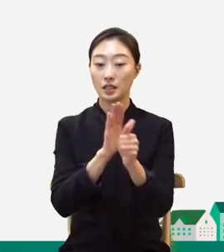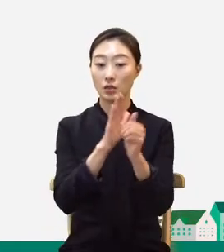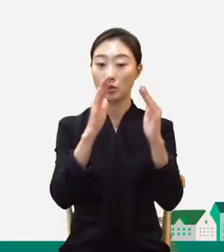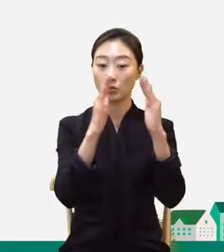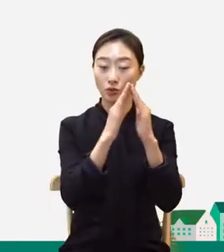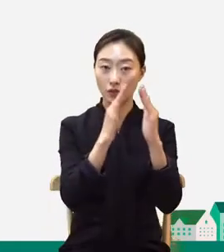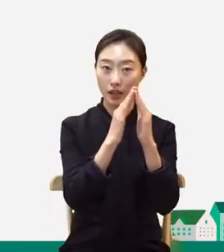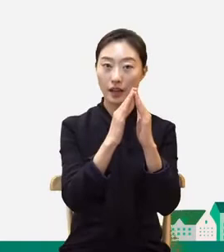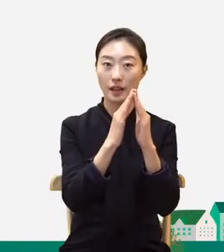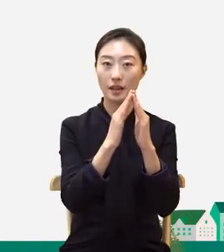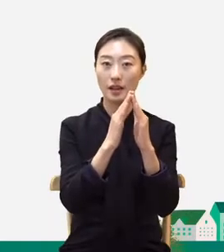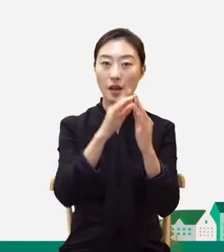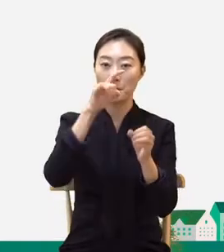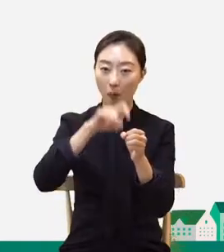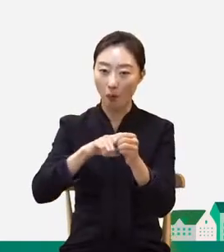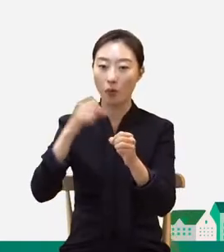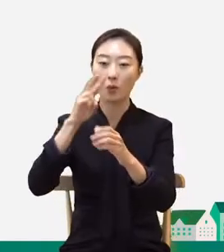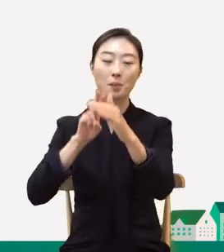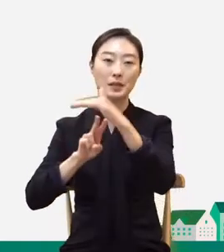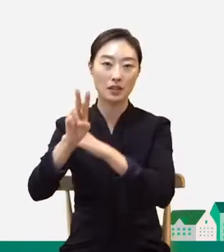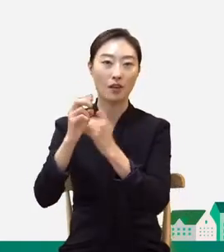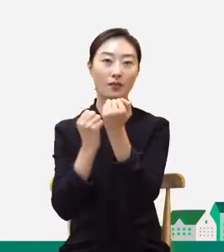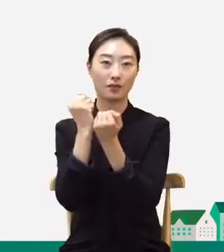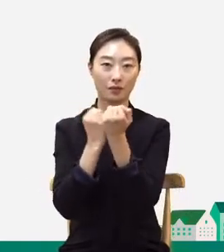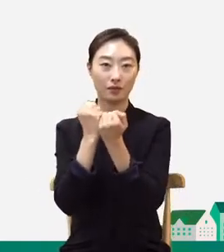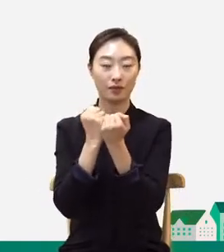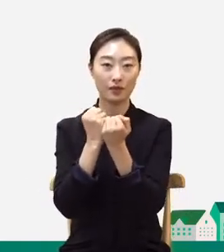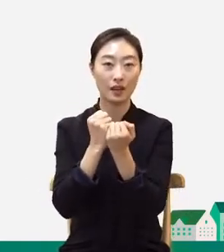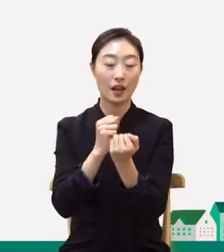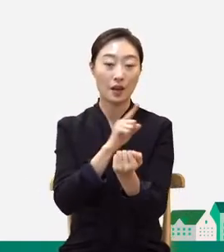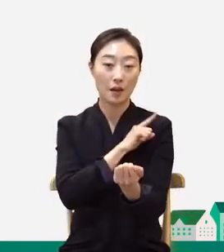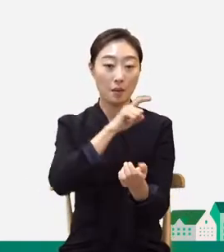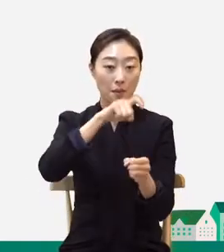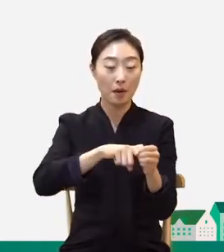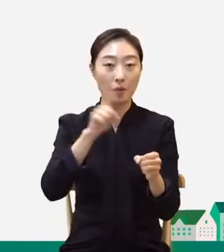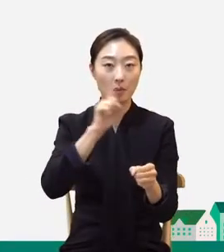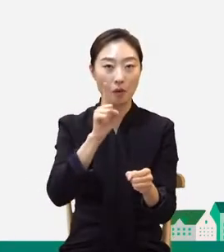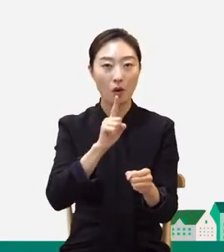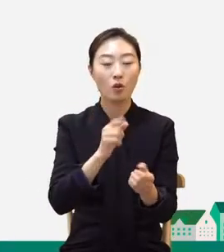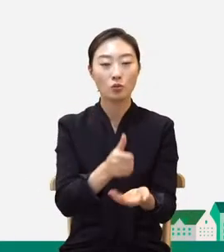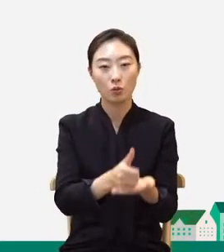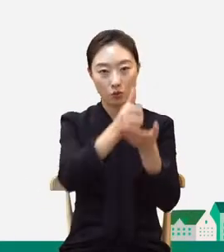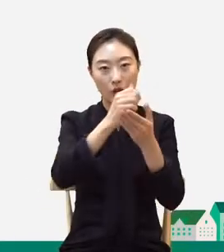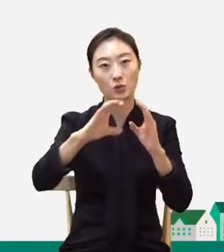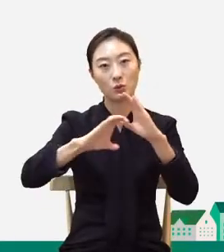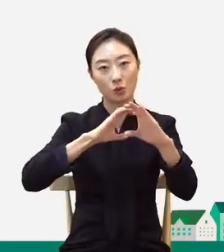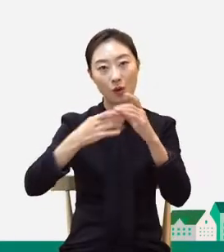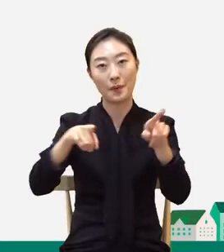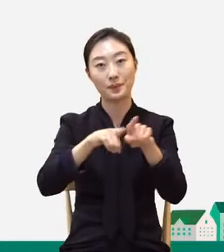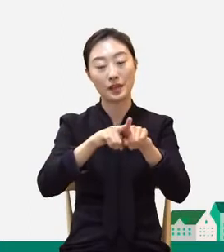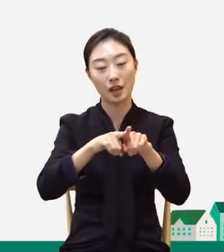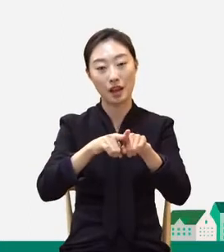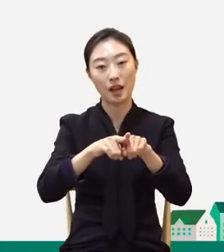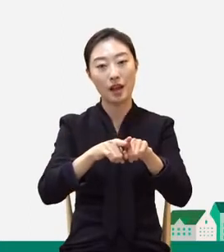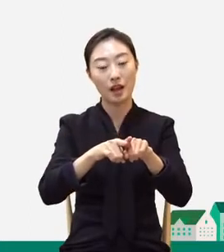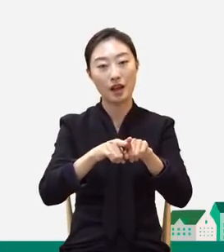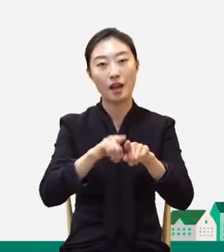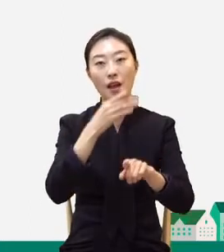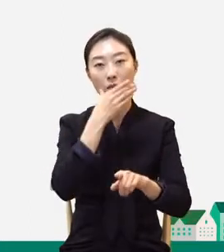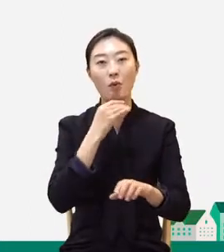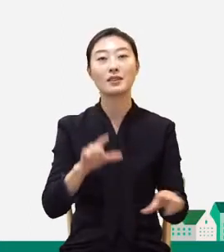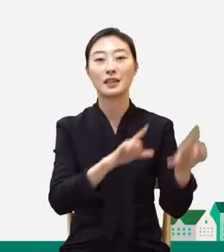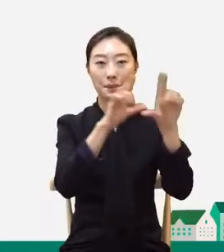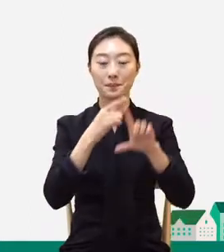지원주택의 미션과 비전입니다. 우선 미션은요, 존중과 소통으로 함께하는 더불어 행복한 삶입니다.